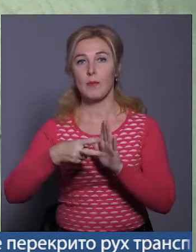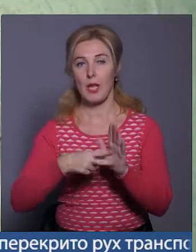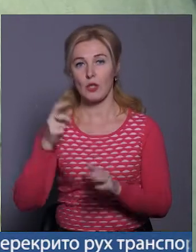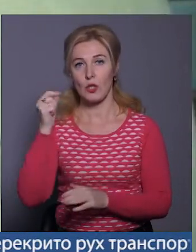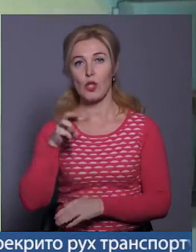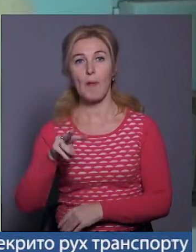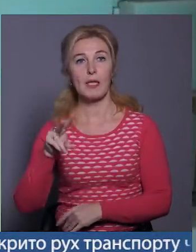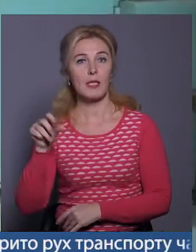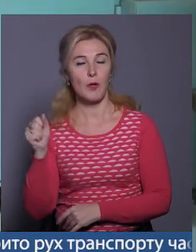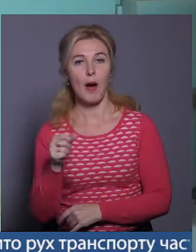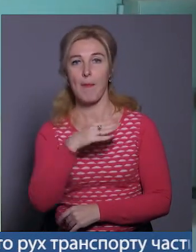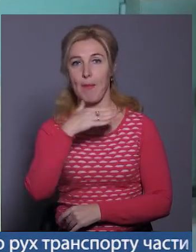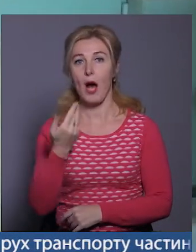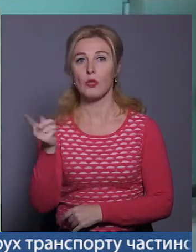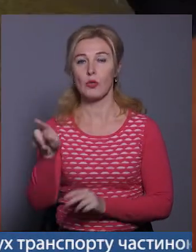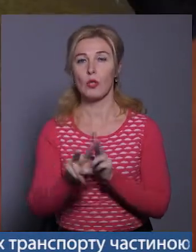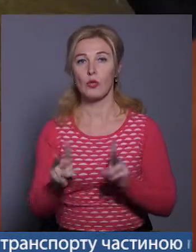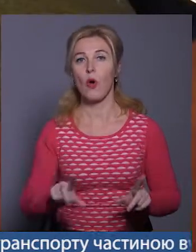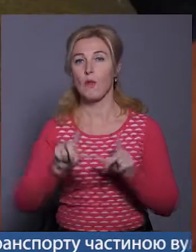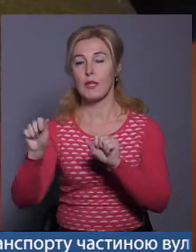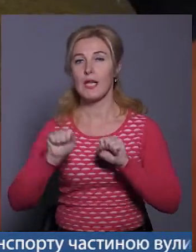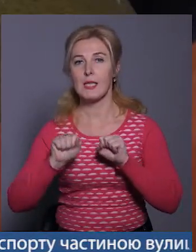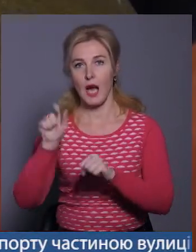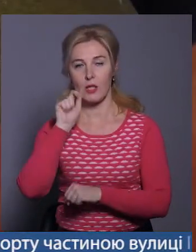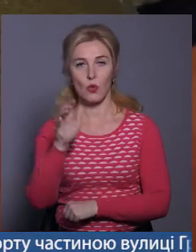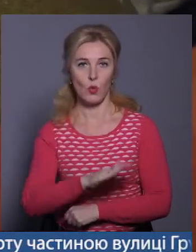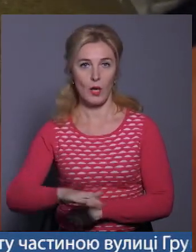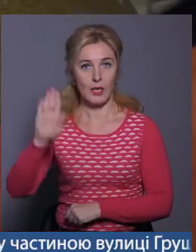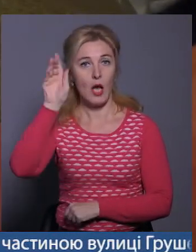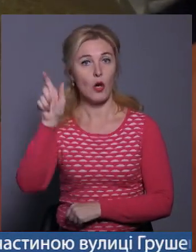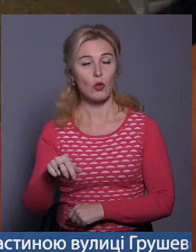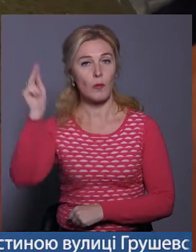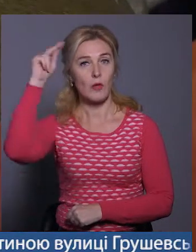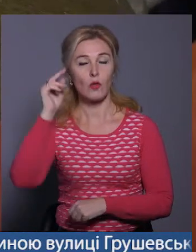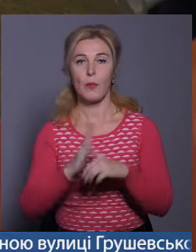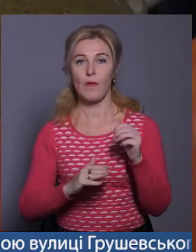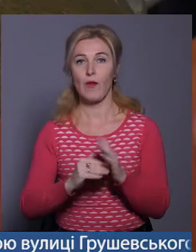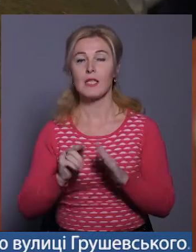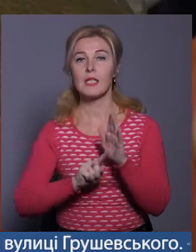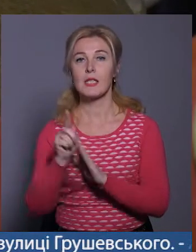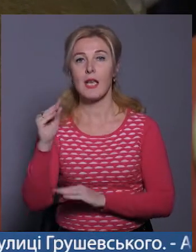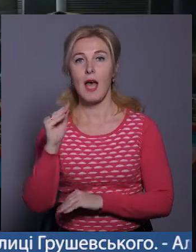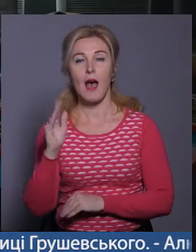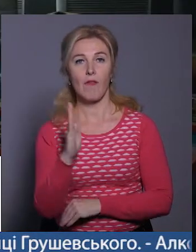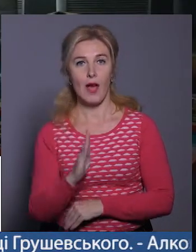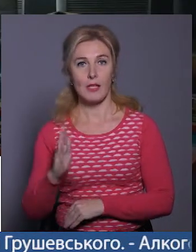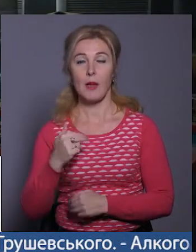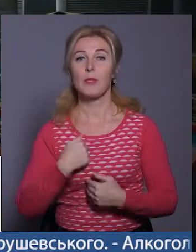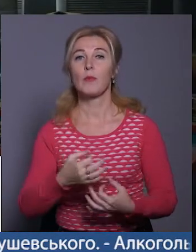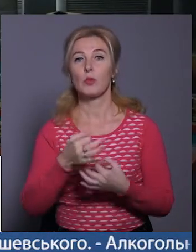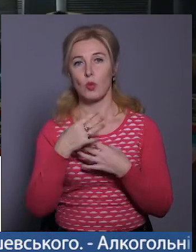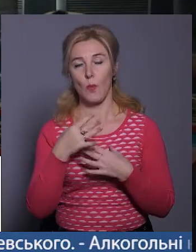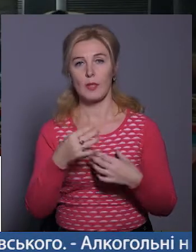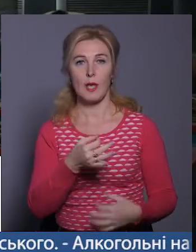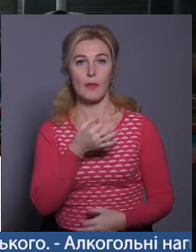Максима Скрасилова чимало тих, хто вирушив на захист України. Хлопець опановує професію з вересня. Подобається працювати з металом.